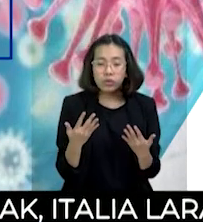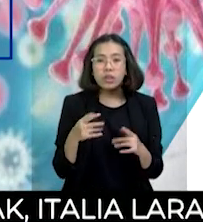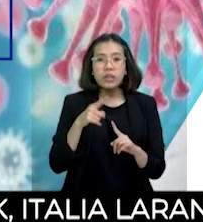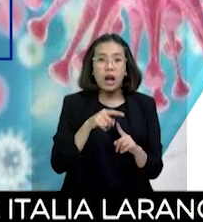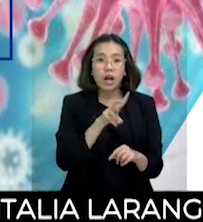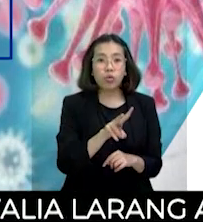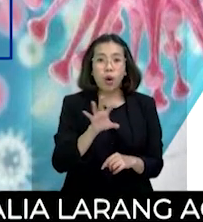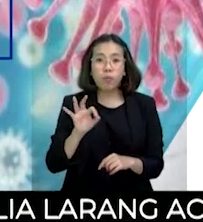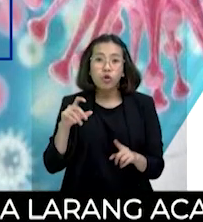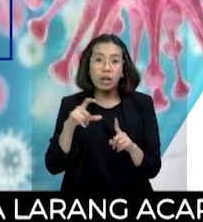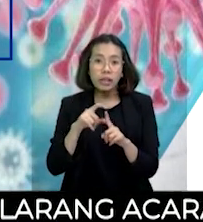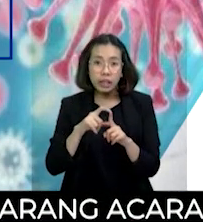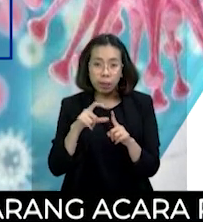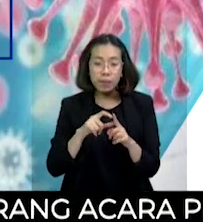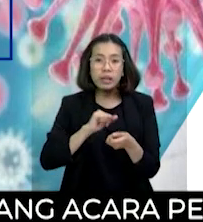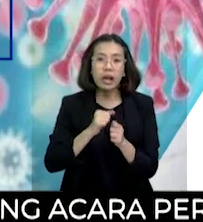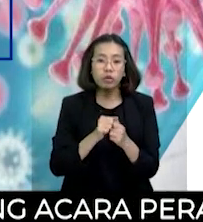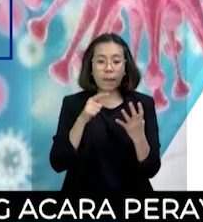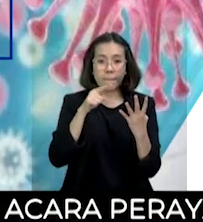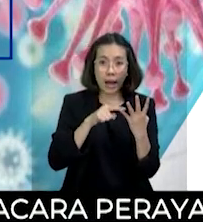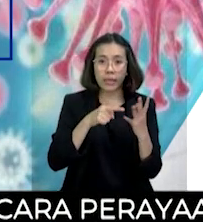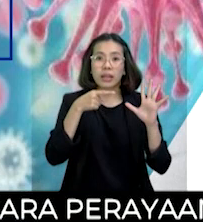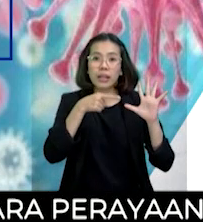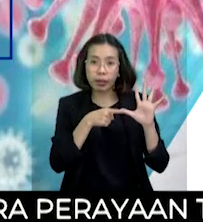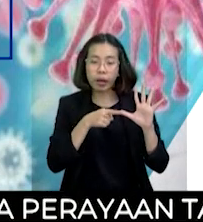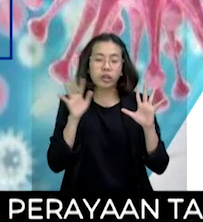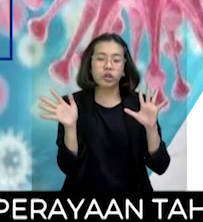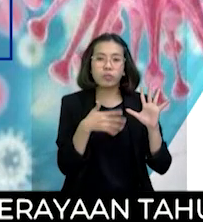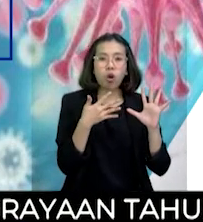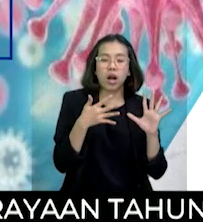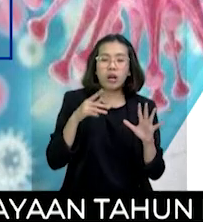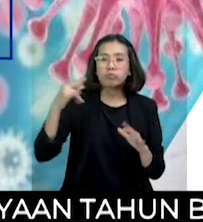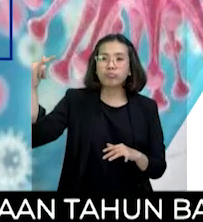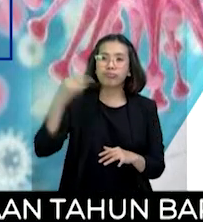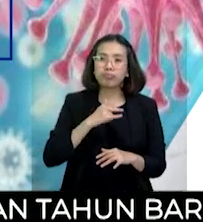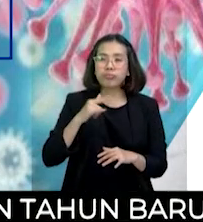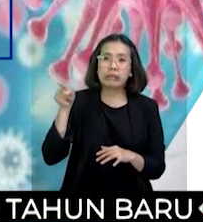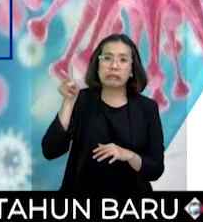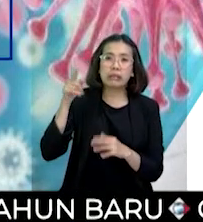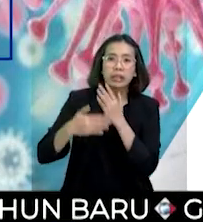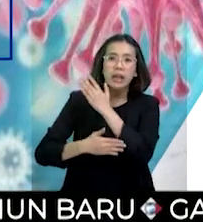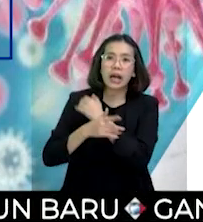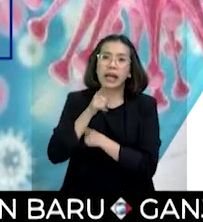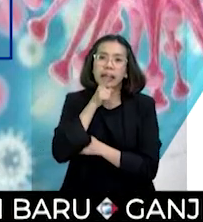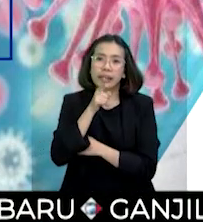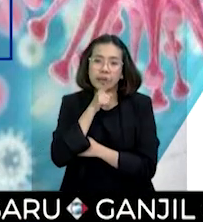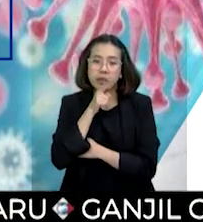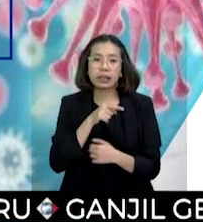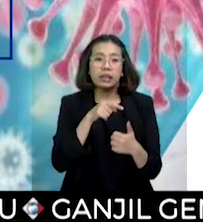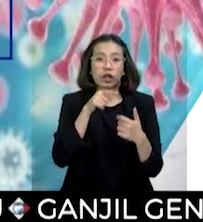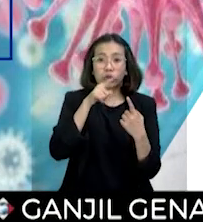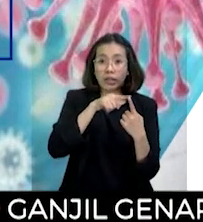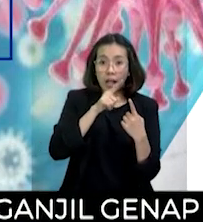Desember sebagai kasus keempat dan kelima WNI yang baru tiba dari Inggris. Hingga selang sepekan dari kasus pertama atau